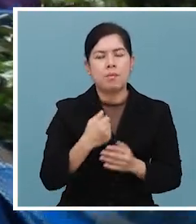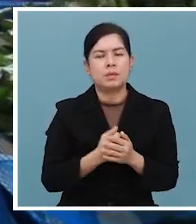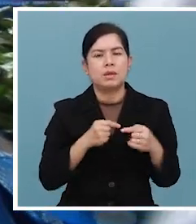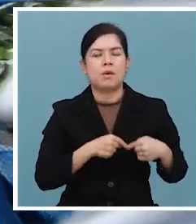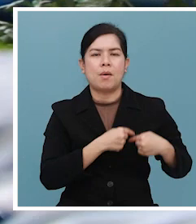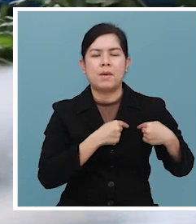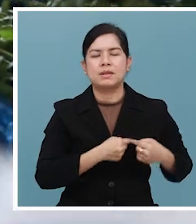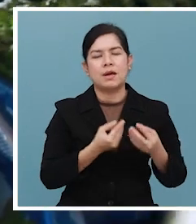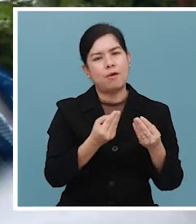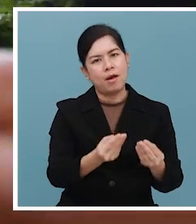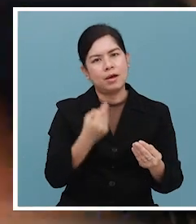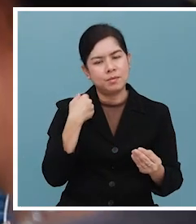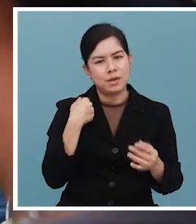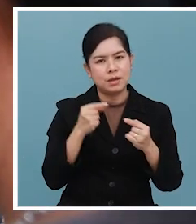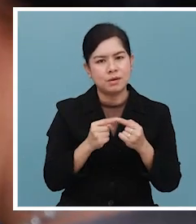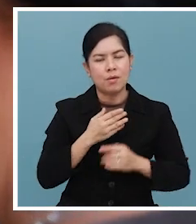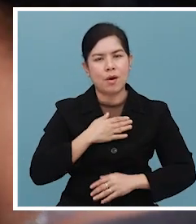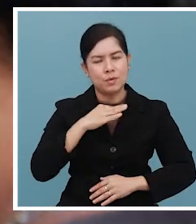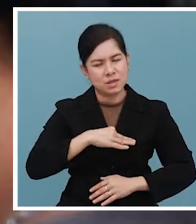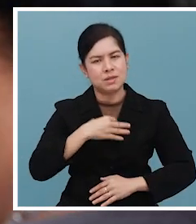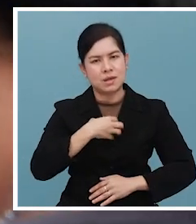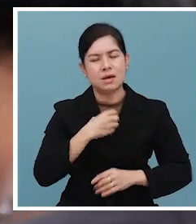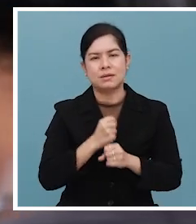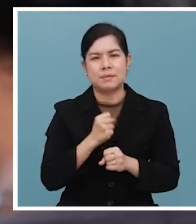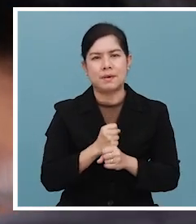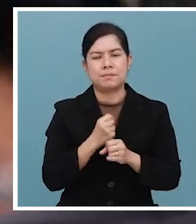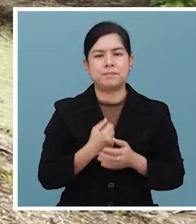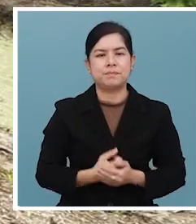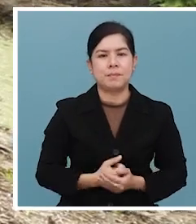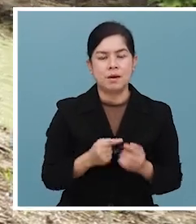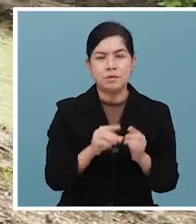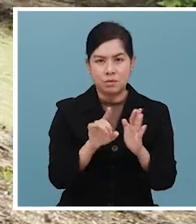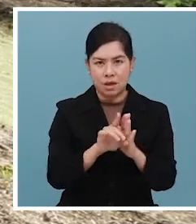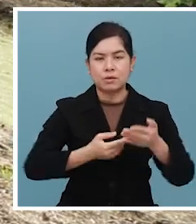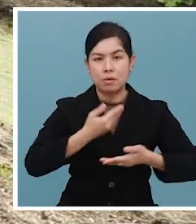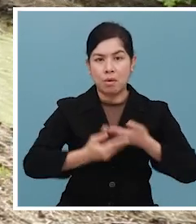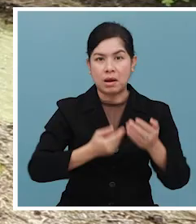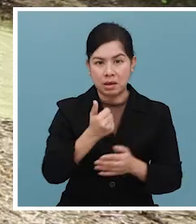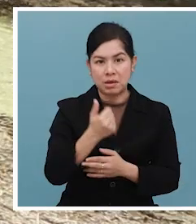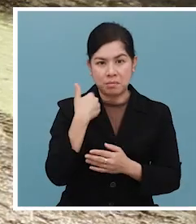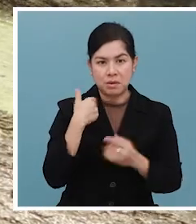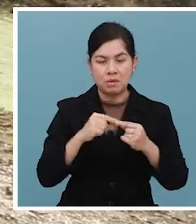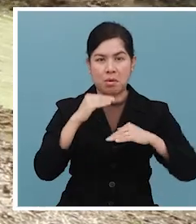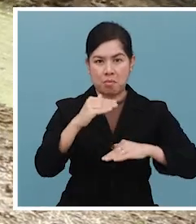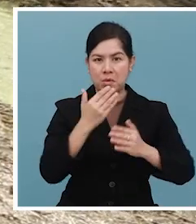กำลังใจทุกอย่างเลยอ่ะ ให้กำลังใจ ใช่แล้วเรากลับมาปุ๊บเราก็อยากจะทำให้คนซื้อเลย แล้วสุดท้ายเขาให้ราคาดีไหม